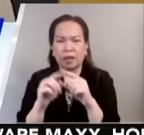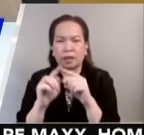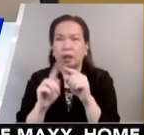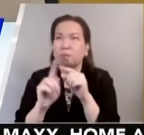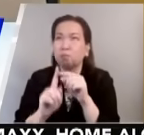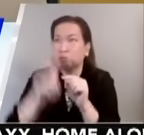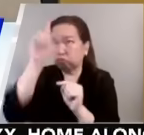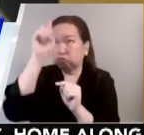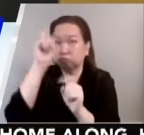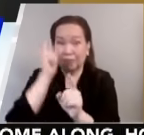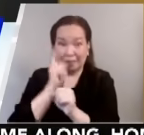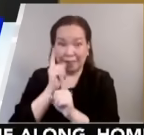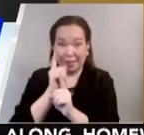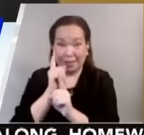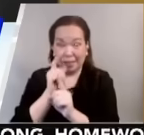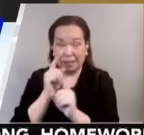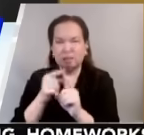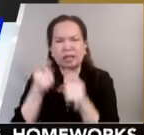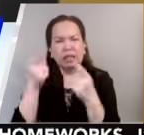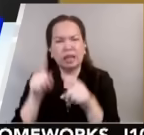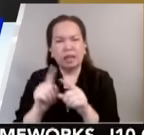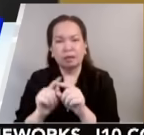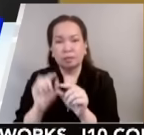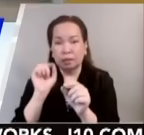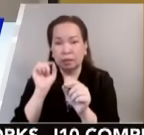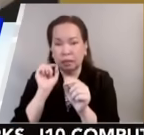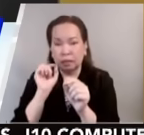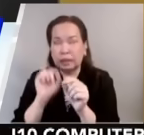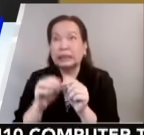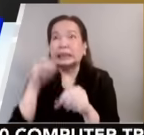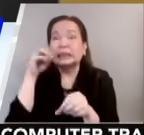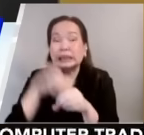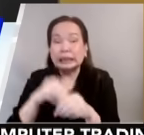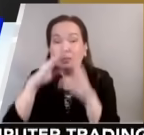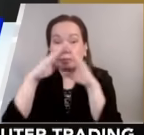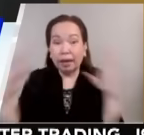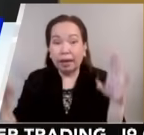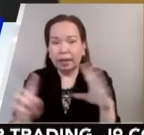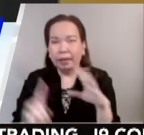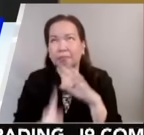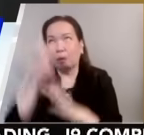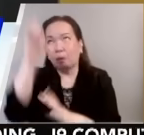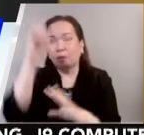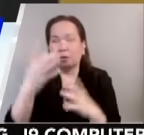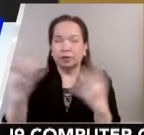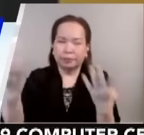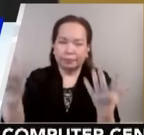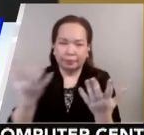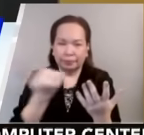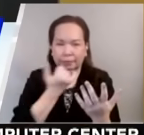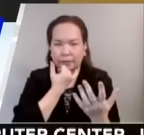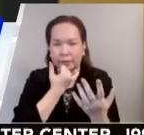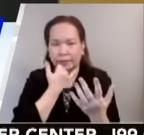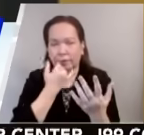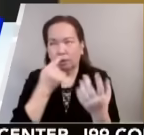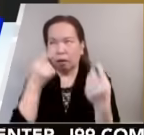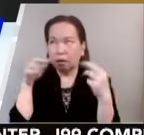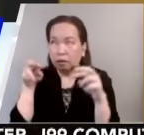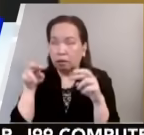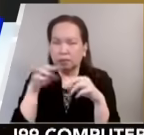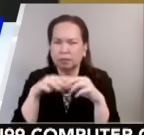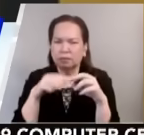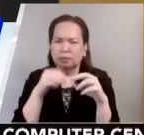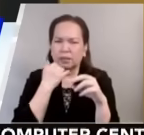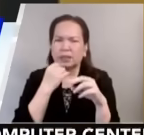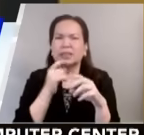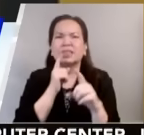yung isang case natin kahapon sinindihan sa loob ng bahay So may Tinamaan na nanonood so pwedeng legal pero hindi